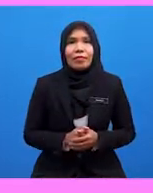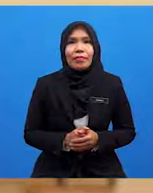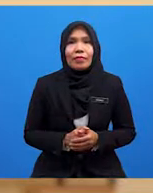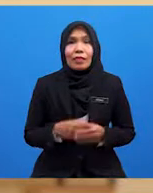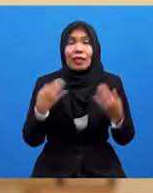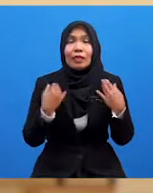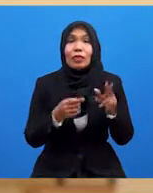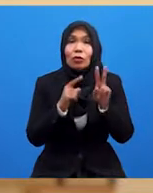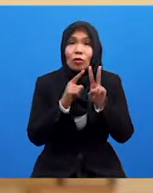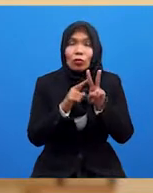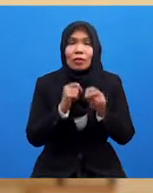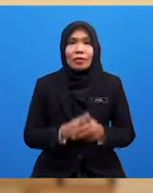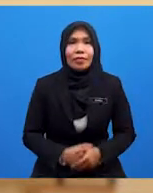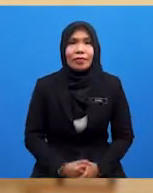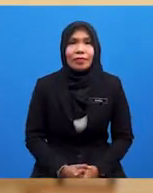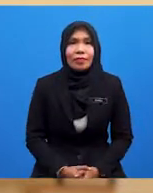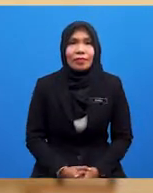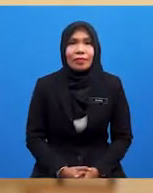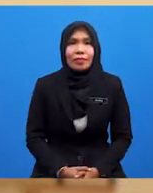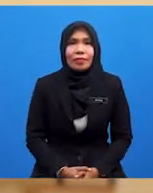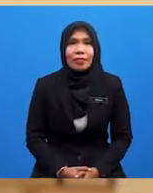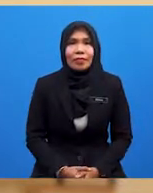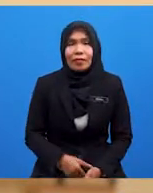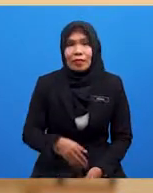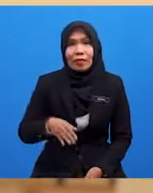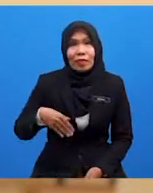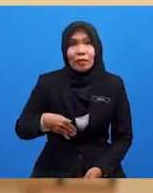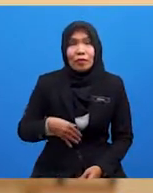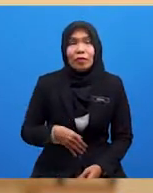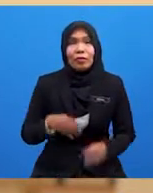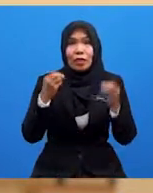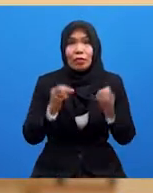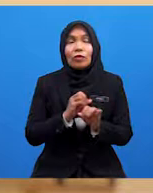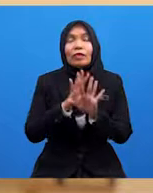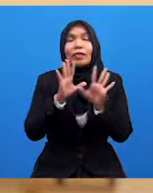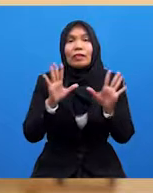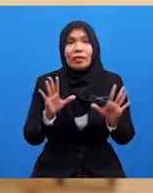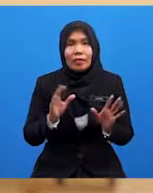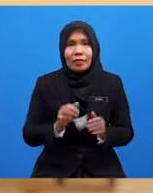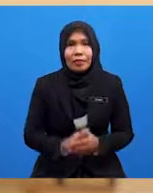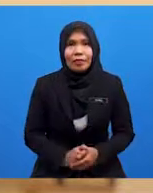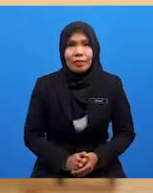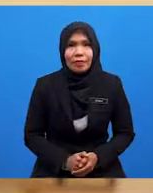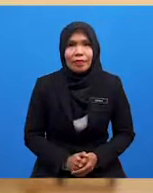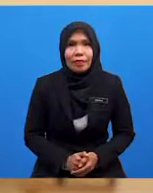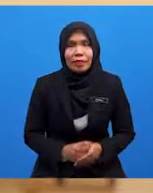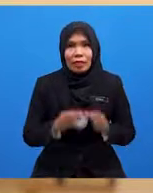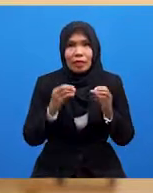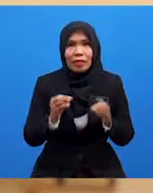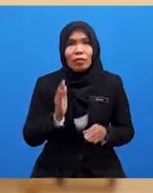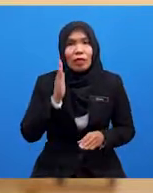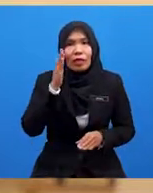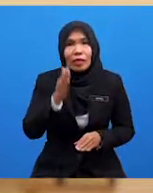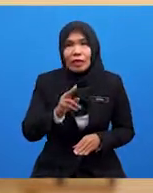pembenda. Untuk perhatian pelajar, sebelum cikgu menjelaskan dengan lebih lanjut isi kandungan kata tugas, cikgu